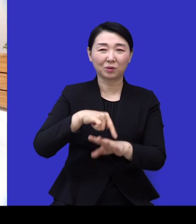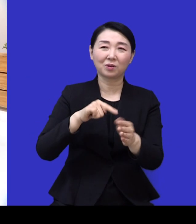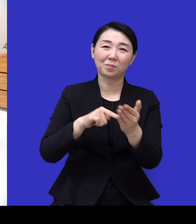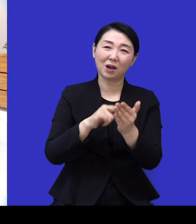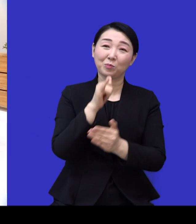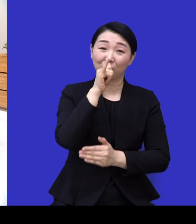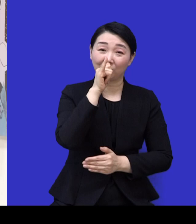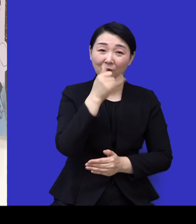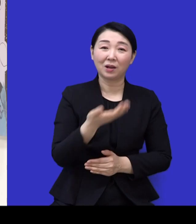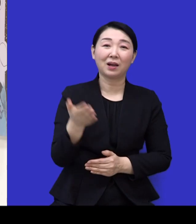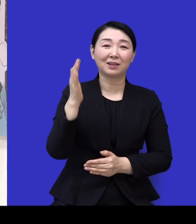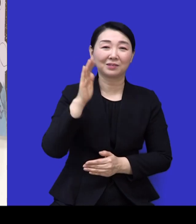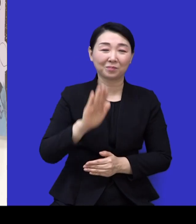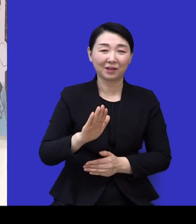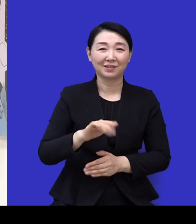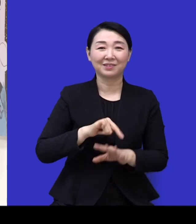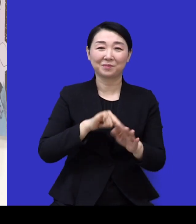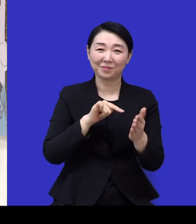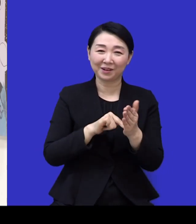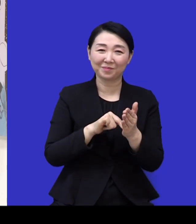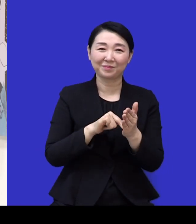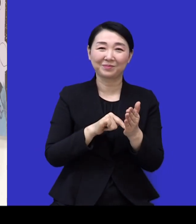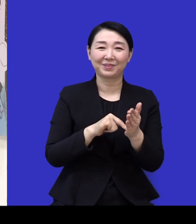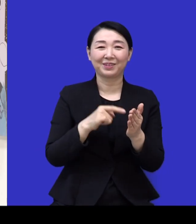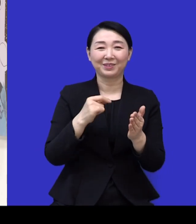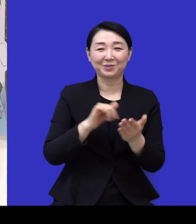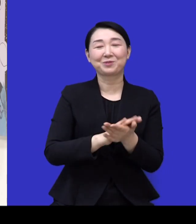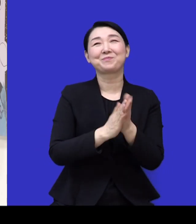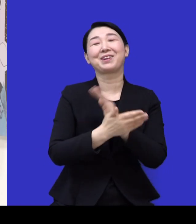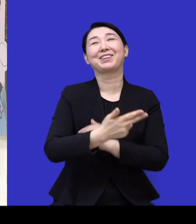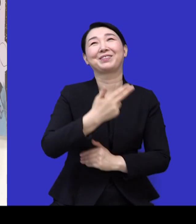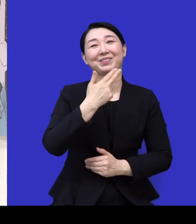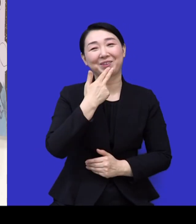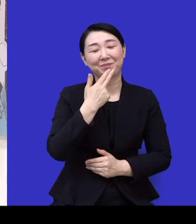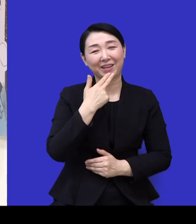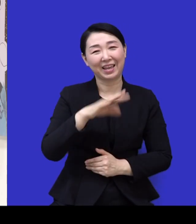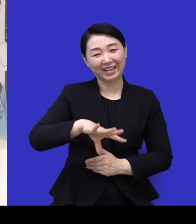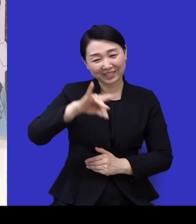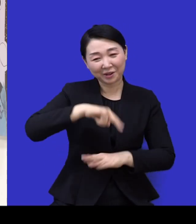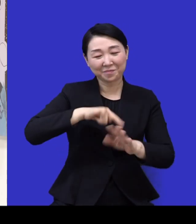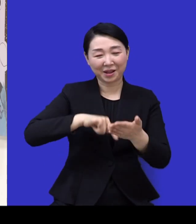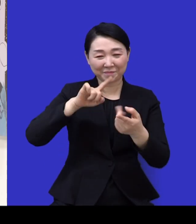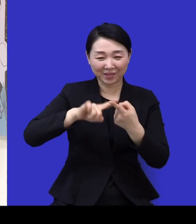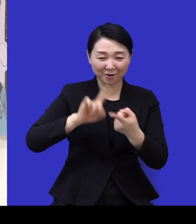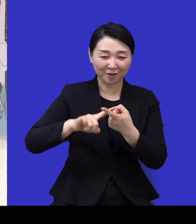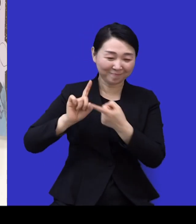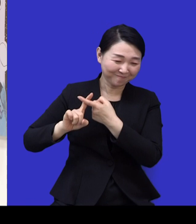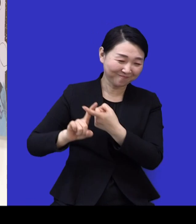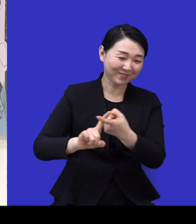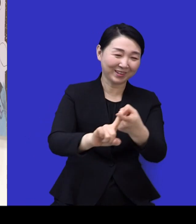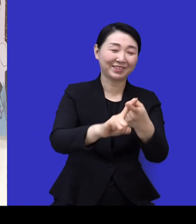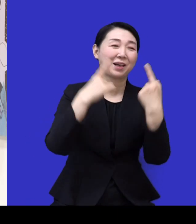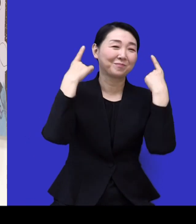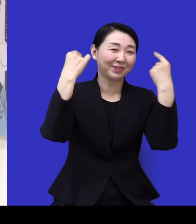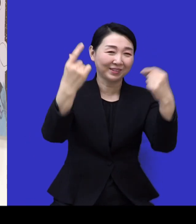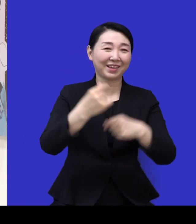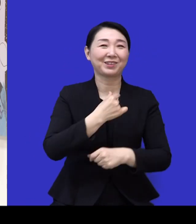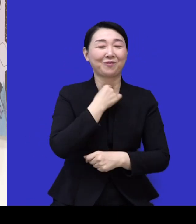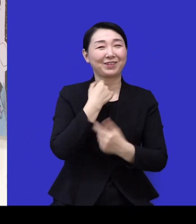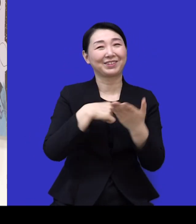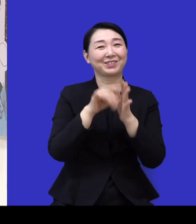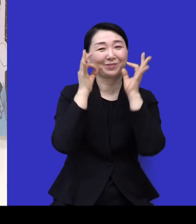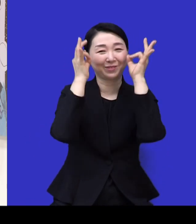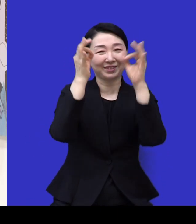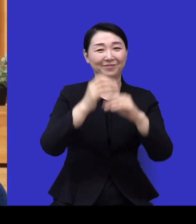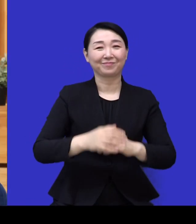예. 그 마음이 하여튼 변하지 않게 예. 처음 마음을 가지고 가려고 그냥 노력하고 네. 있습니다. 어떤 마음인지